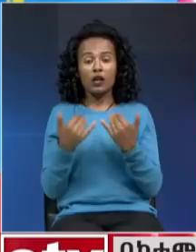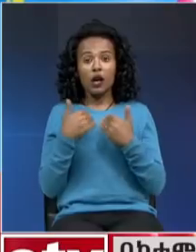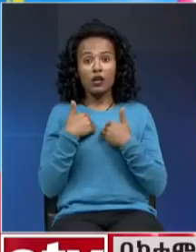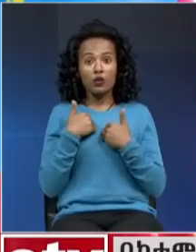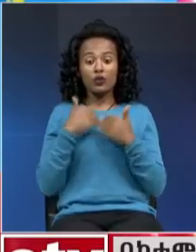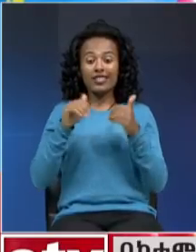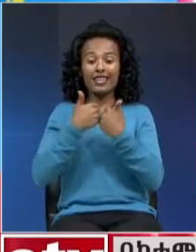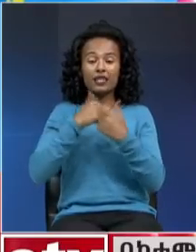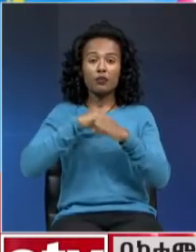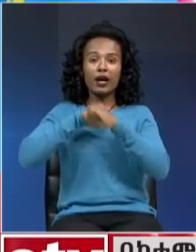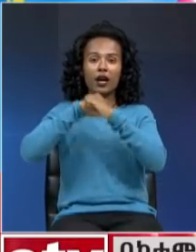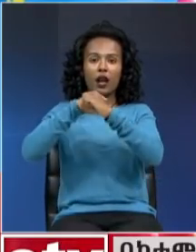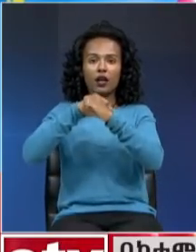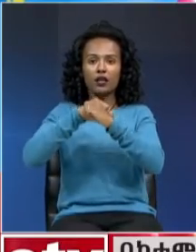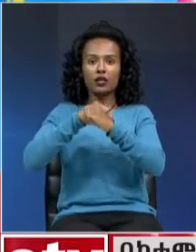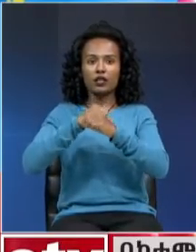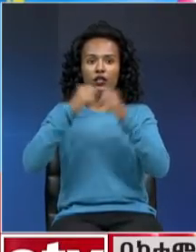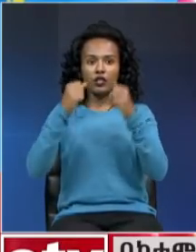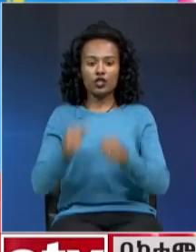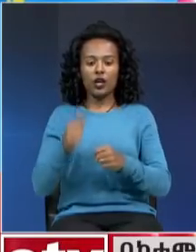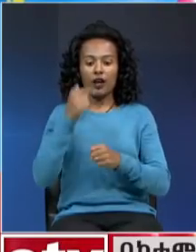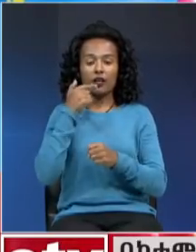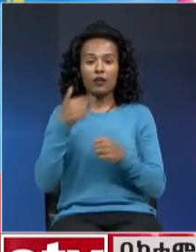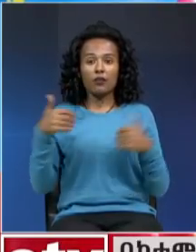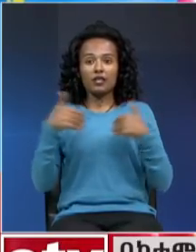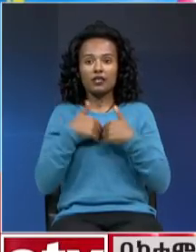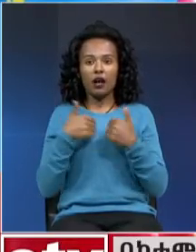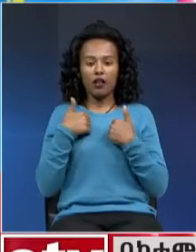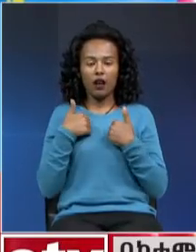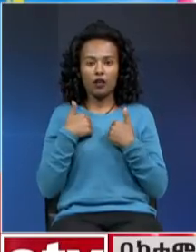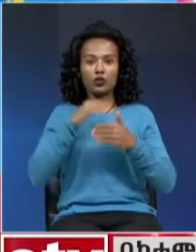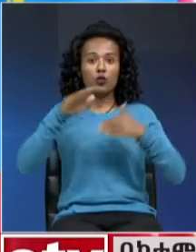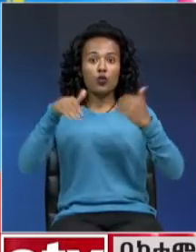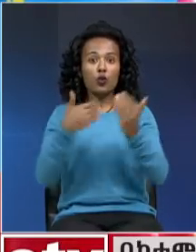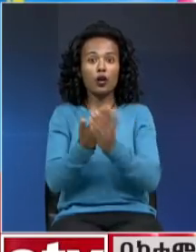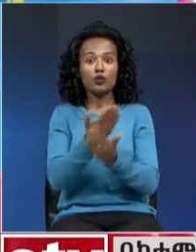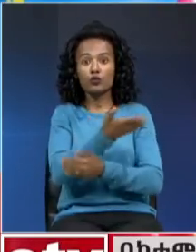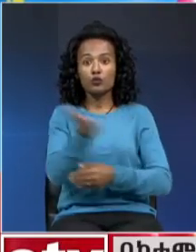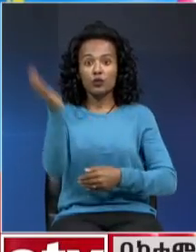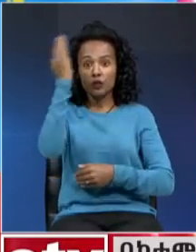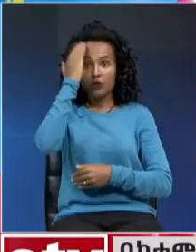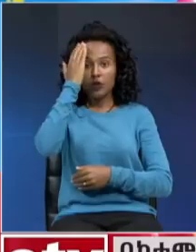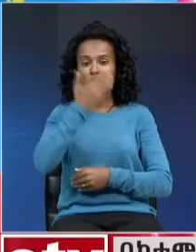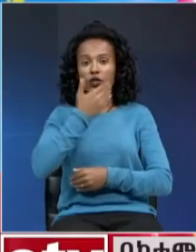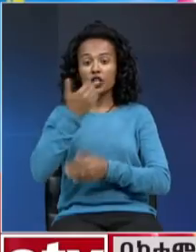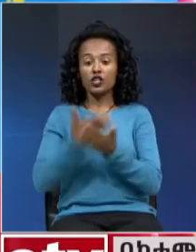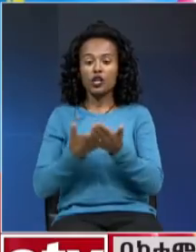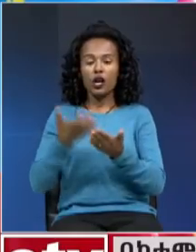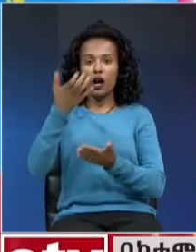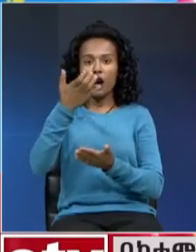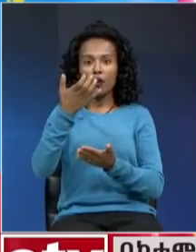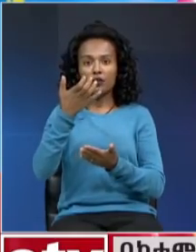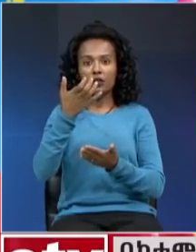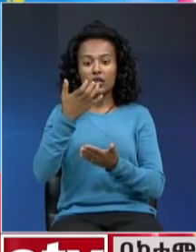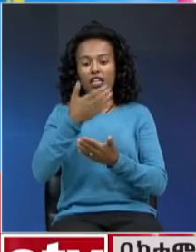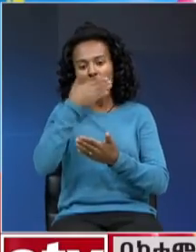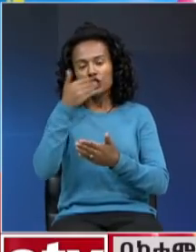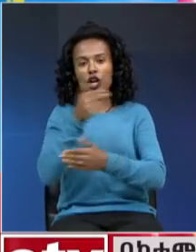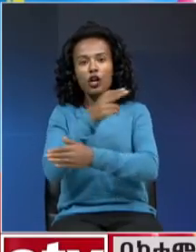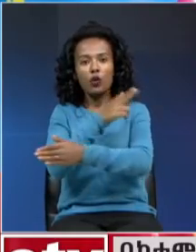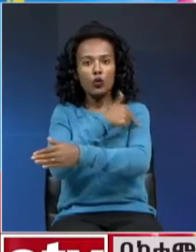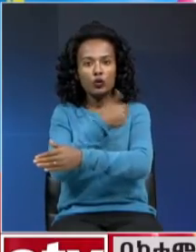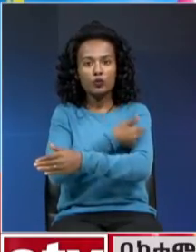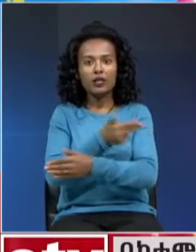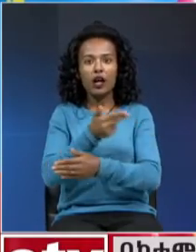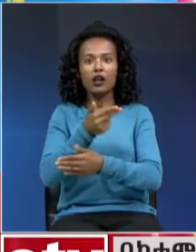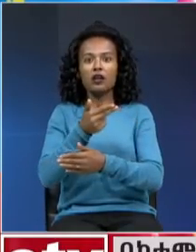እንዴት መከላከል ይቻላል የሚል ስጋት አላቸው። ሁላችሁም እንደምታውቁት የተሻለ ሀብት፣ የተሻለ ሆስፒታል፣ የተሻለ